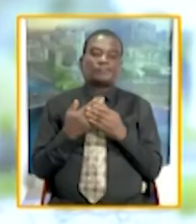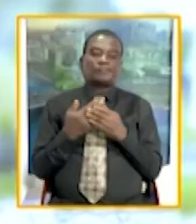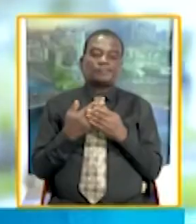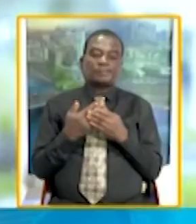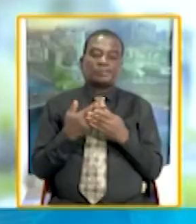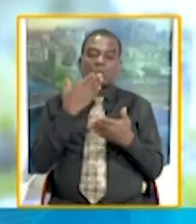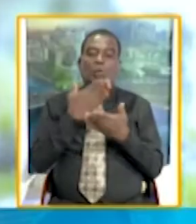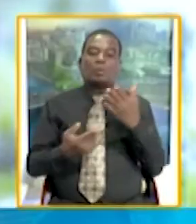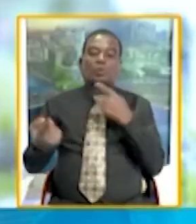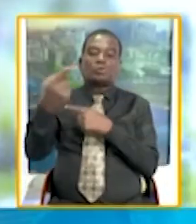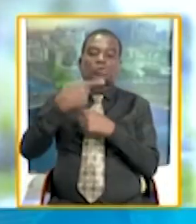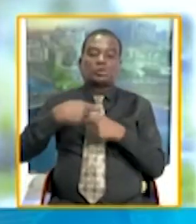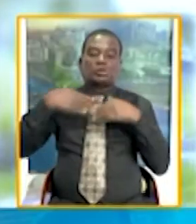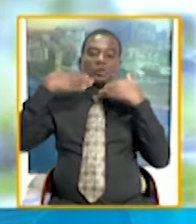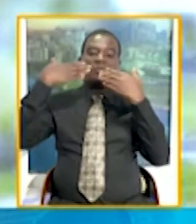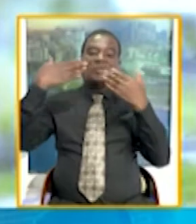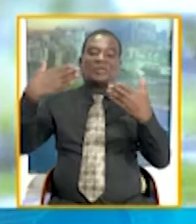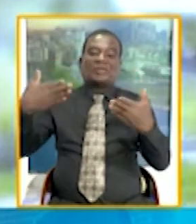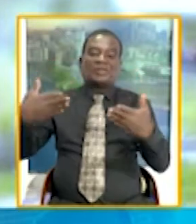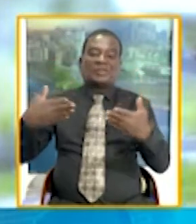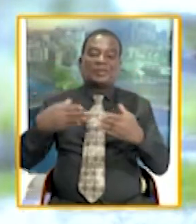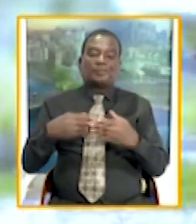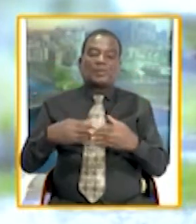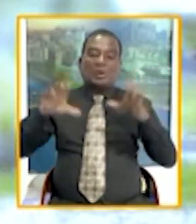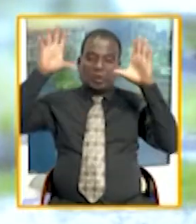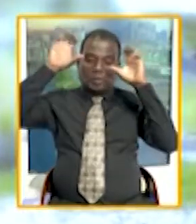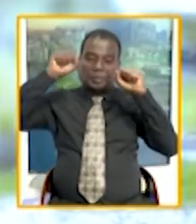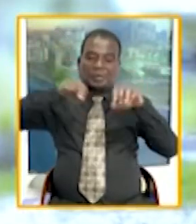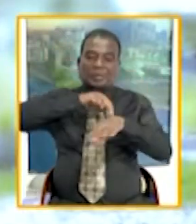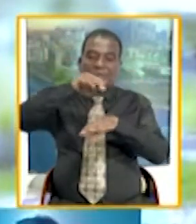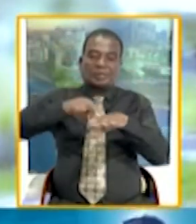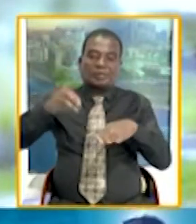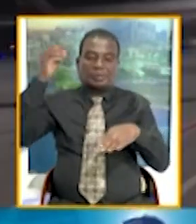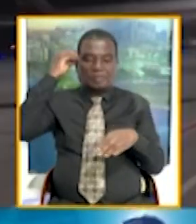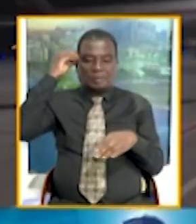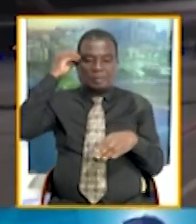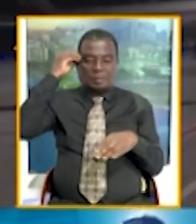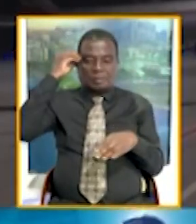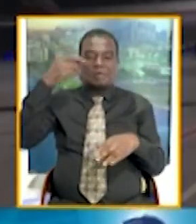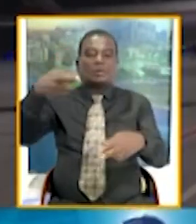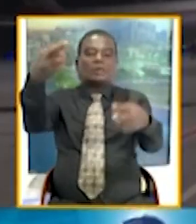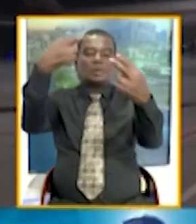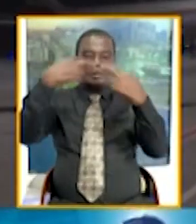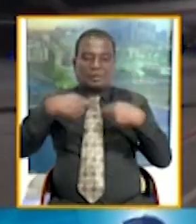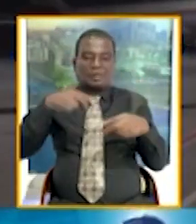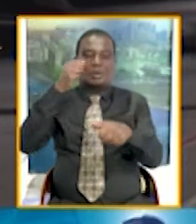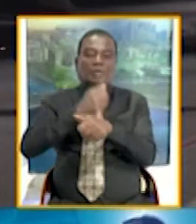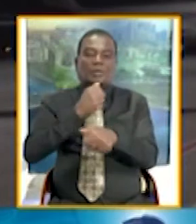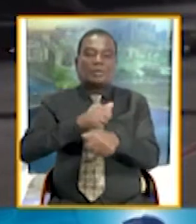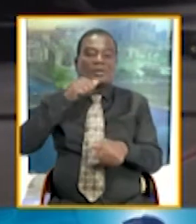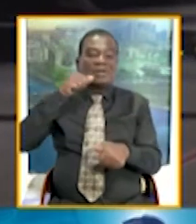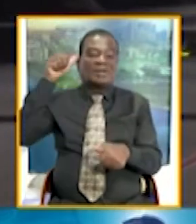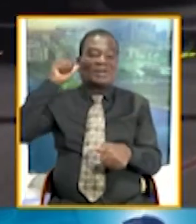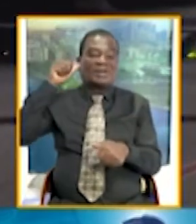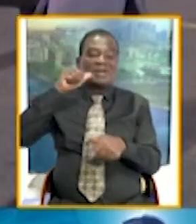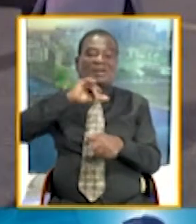Et voilà pour les titres. Merci de suivre RTI 1. Le président de la République, Alassane Ouattara, a regagné Abidjan hier jeudi